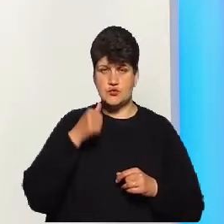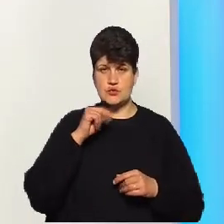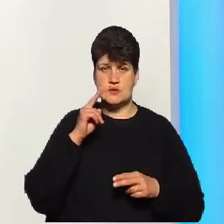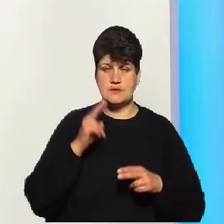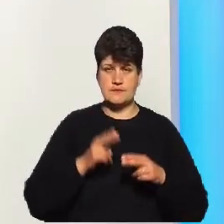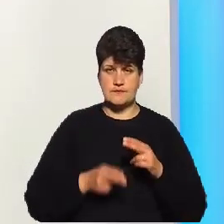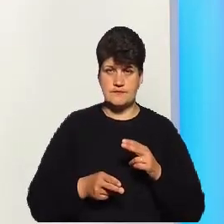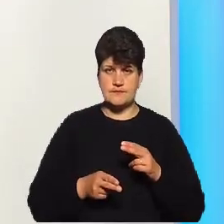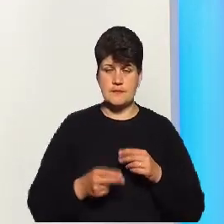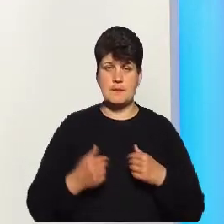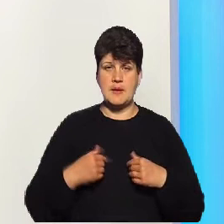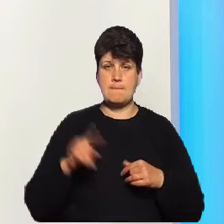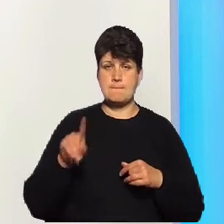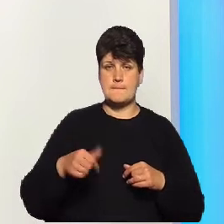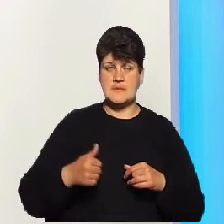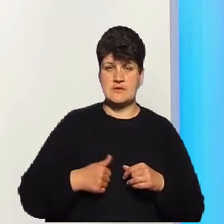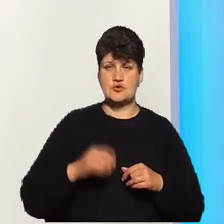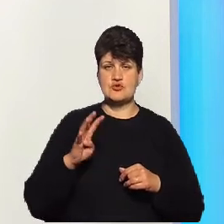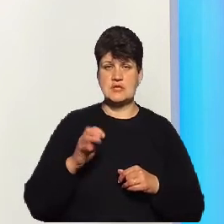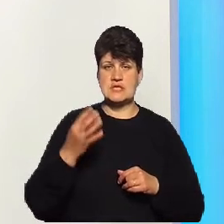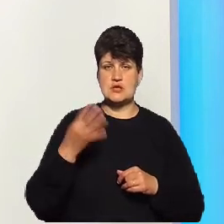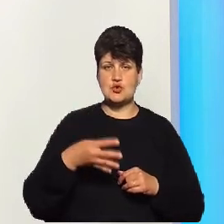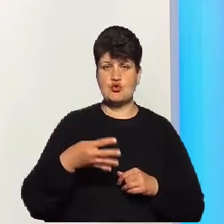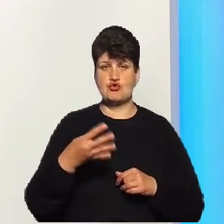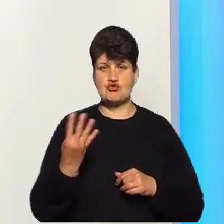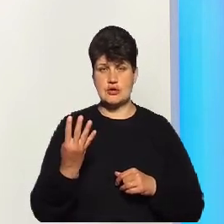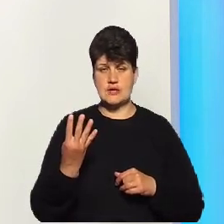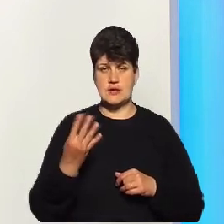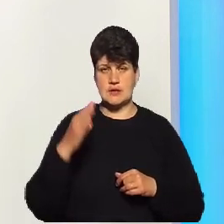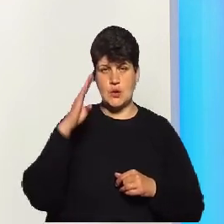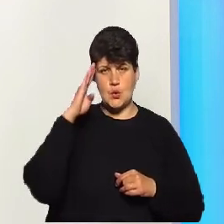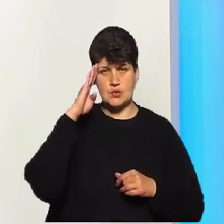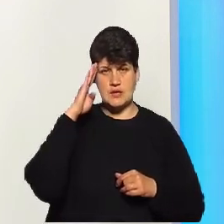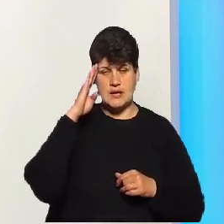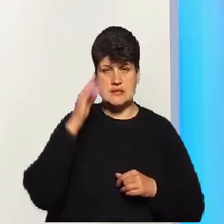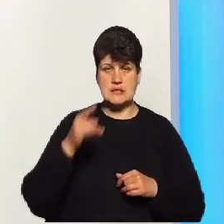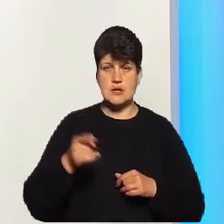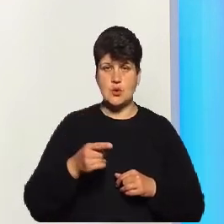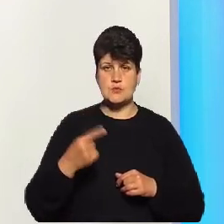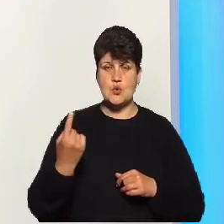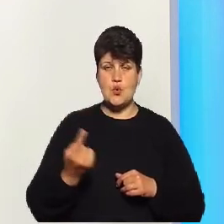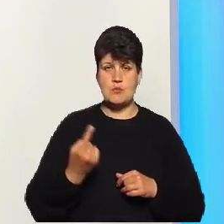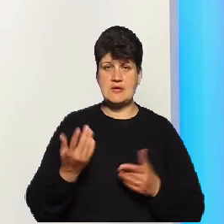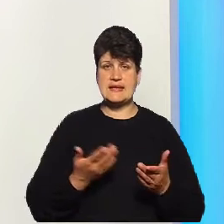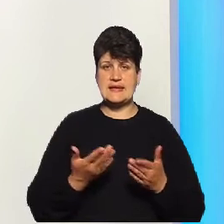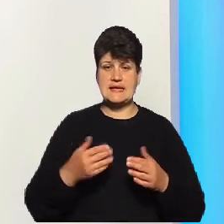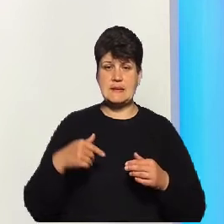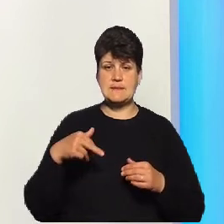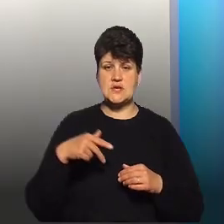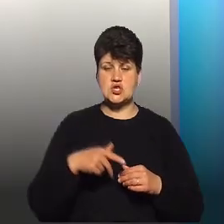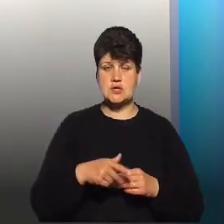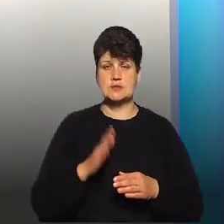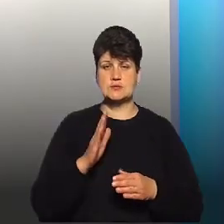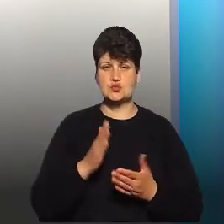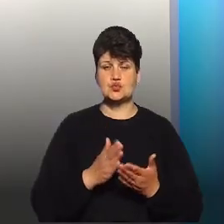ми призвали 444 юнака з Тернопільської області, які пішли проходити службу